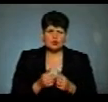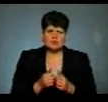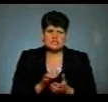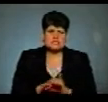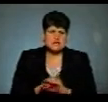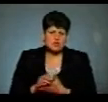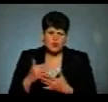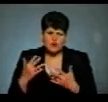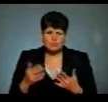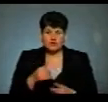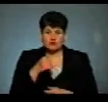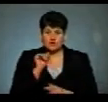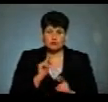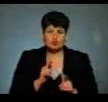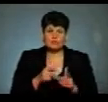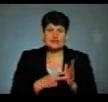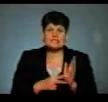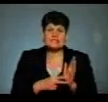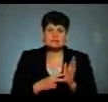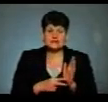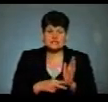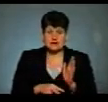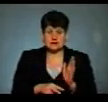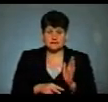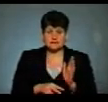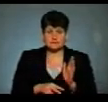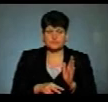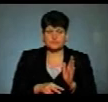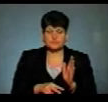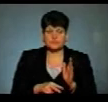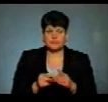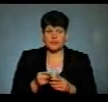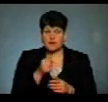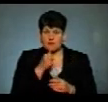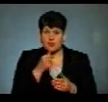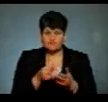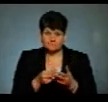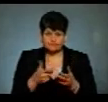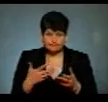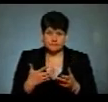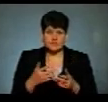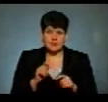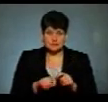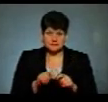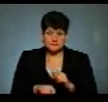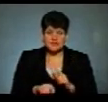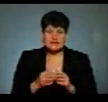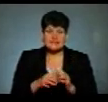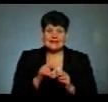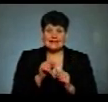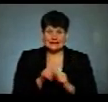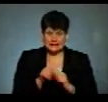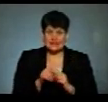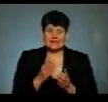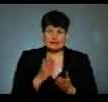І буквально вчора в нас поступило 70 проб біоматеріалу. Матеріали на обстеження, серед них, напевно,